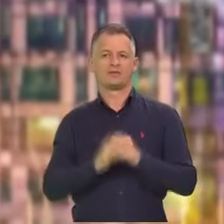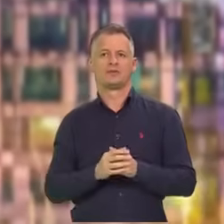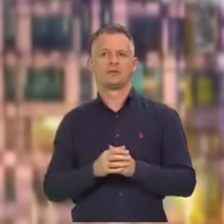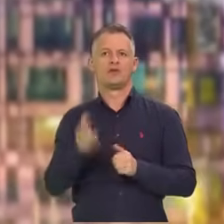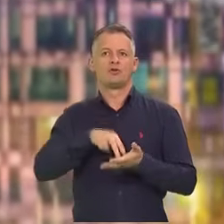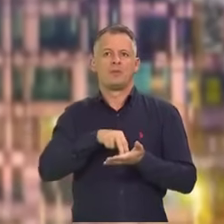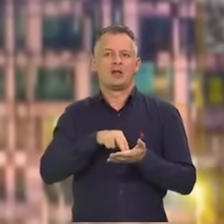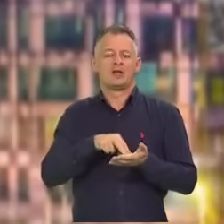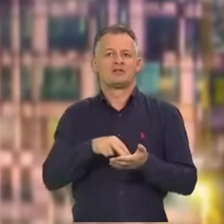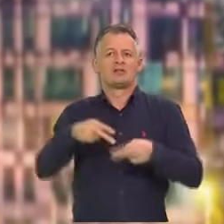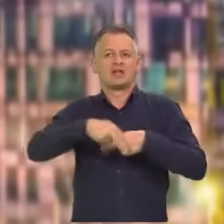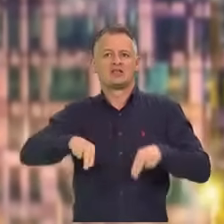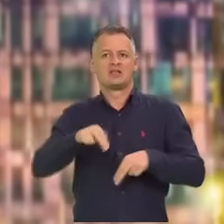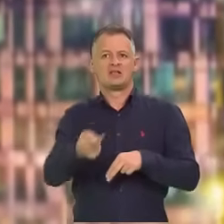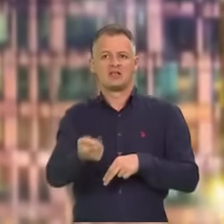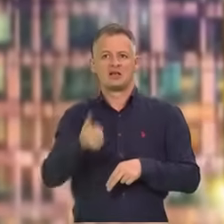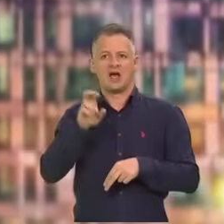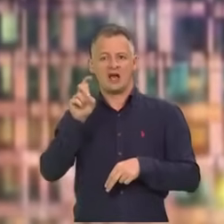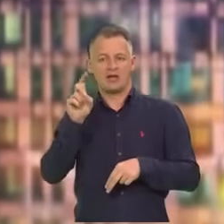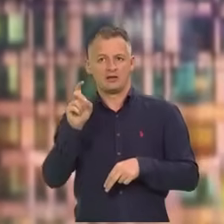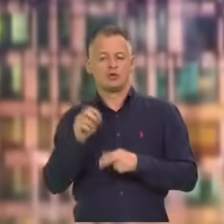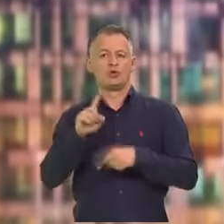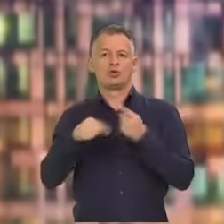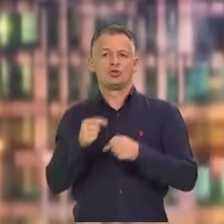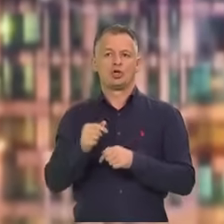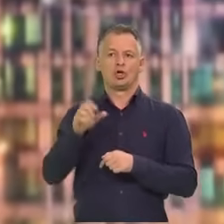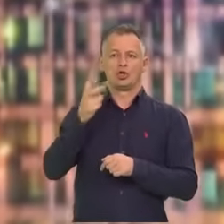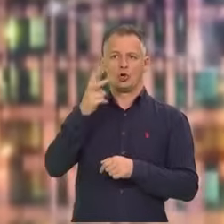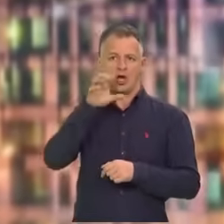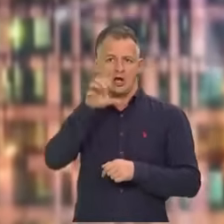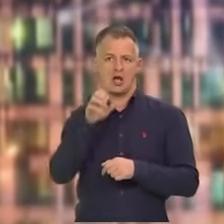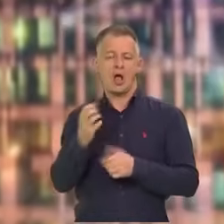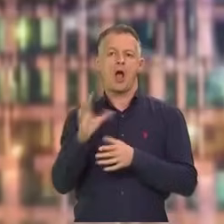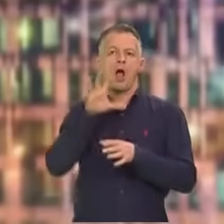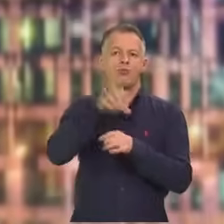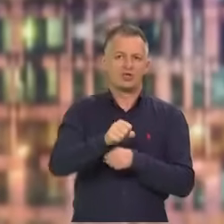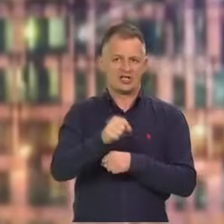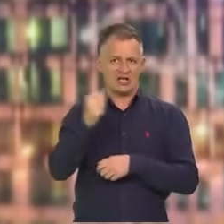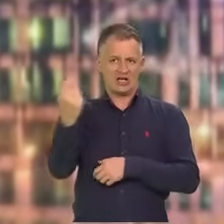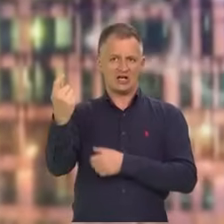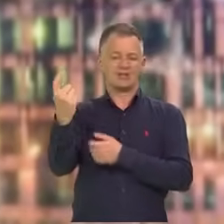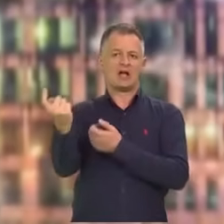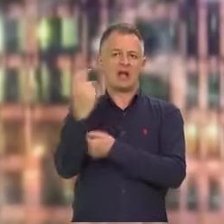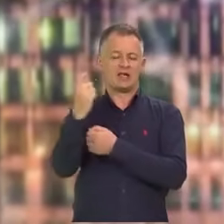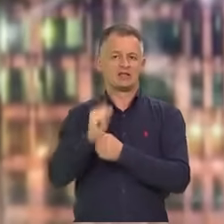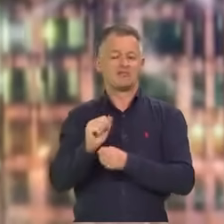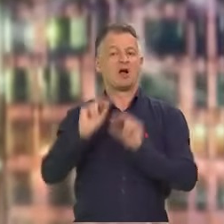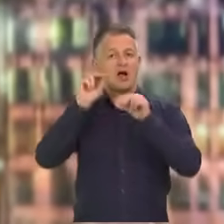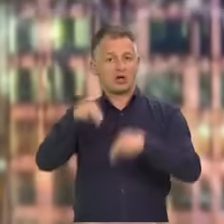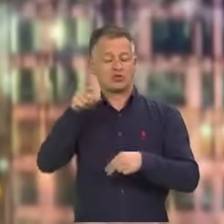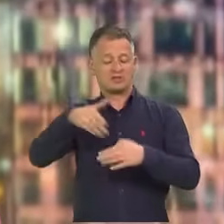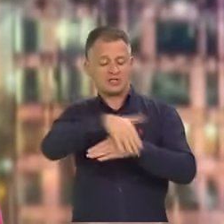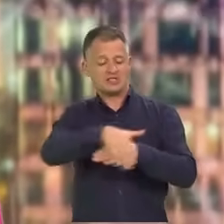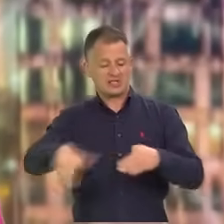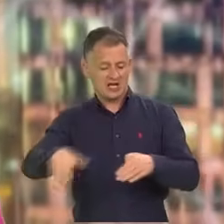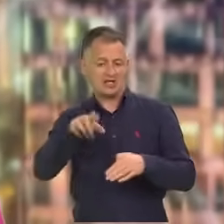A fost panică pe o terasă din Arad după ce un câine agresiv a mușcat doi clienți. Animalul din rasa Amstaff ar fi sărit pe geamul unei clădiri și așa a ajuns